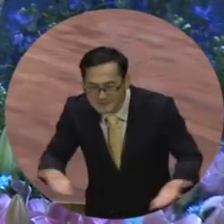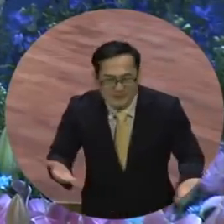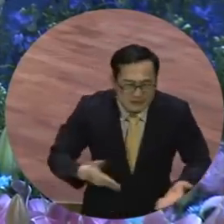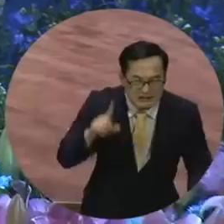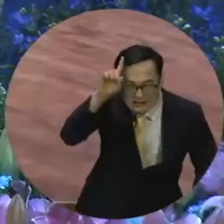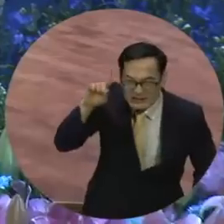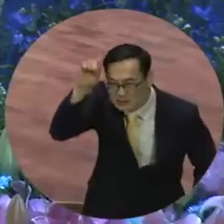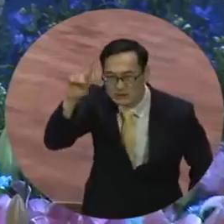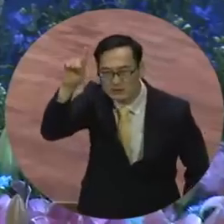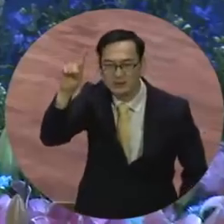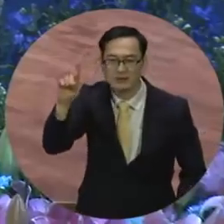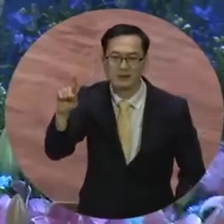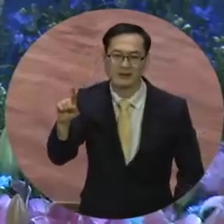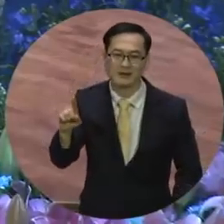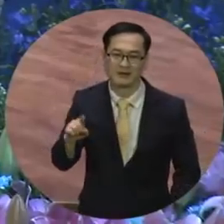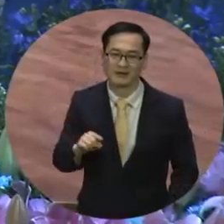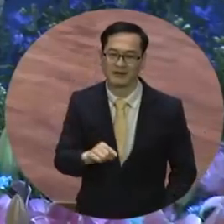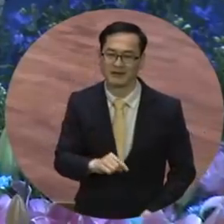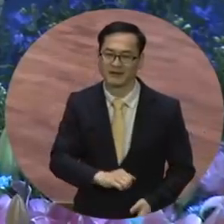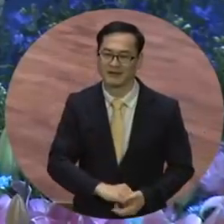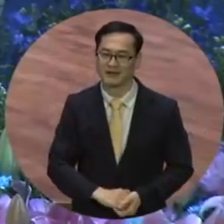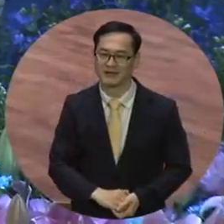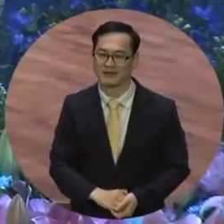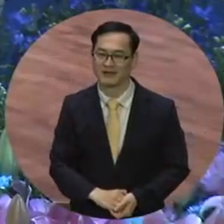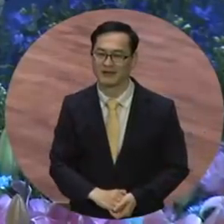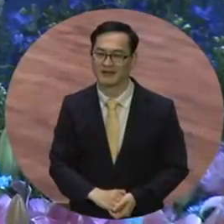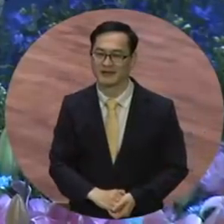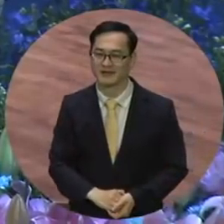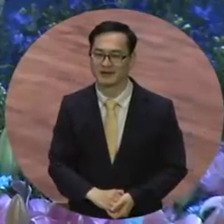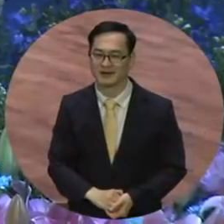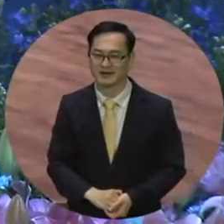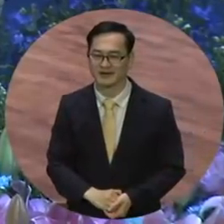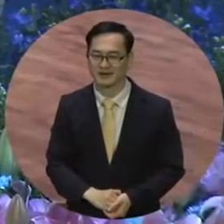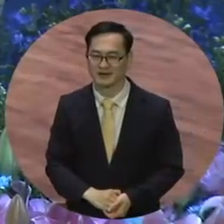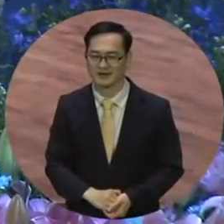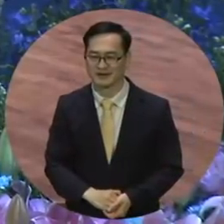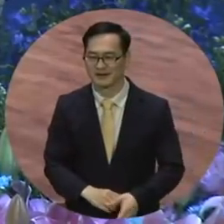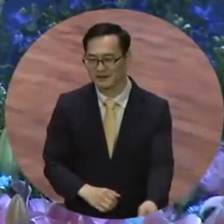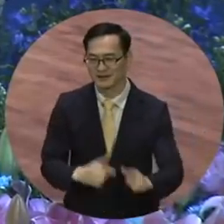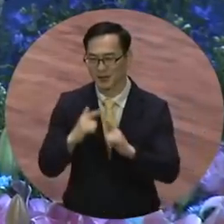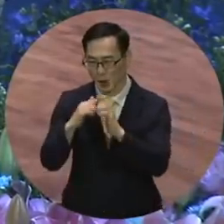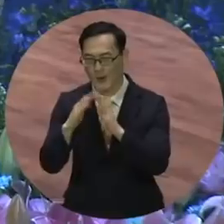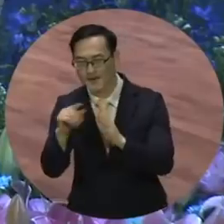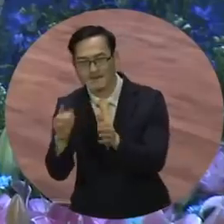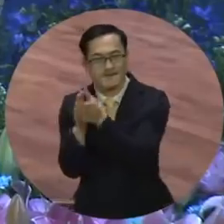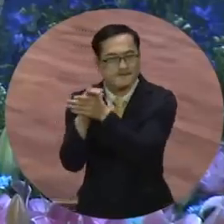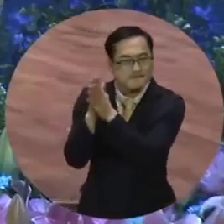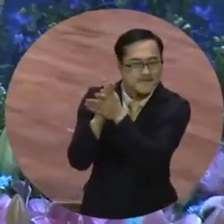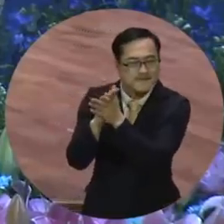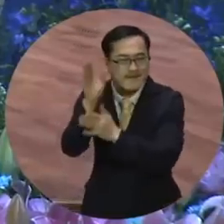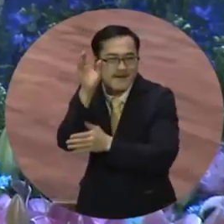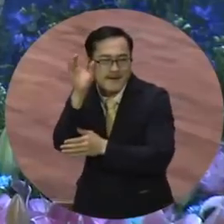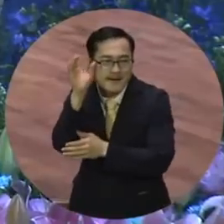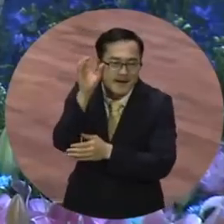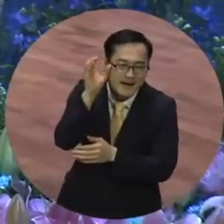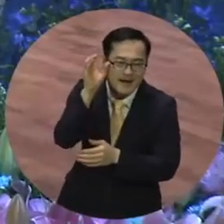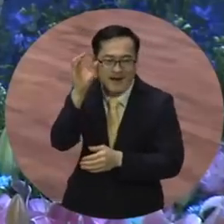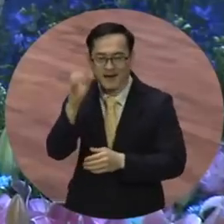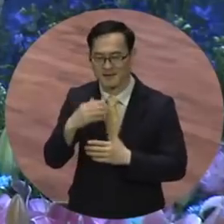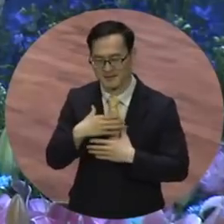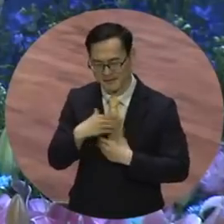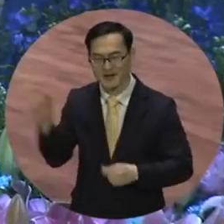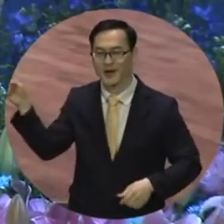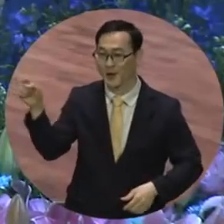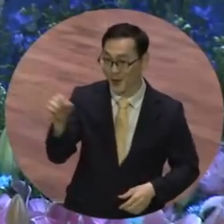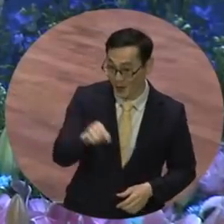일주일에 한 번 나온 분들은요, 야, 주일날 교회 간다. 비가 오지만, 야, 주일날 교회 간다. 예배들이 가슴 두근두근두근 하면서 그 예배